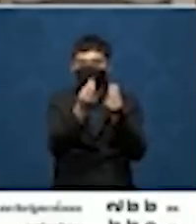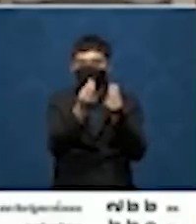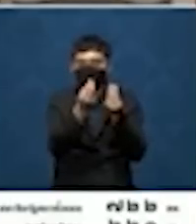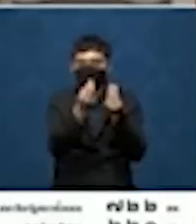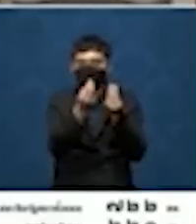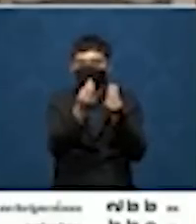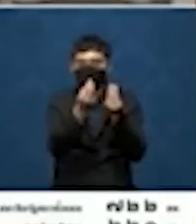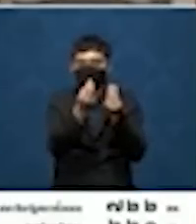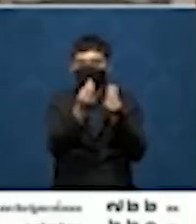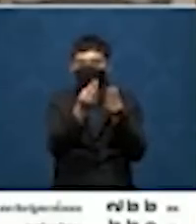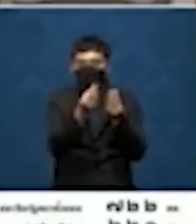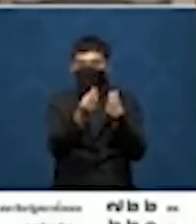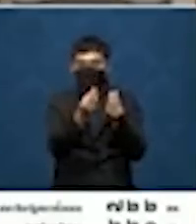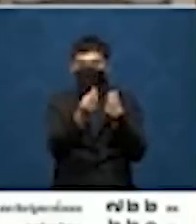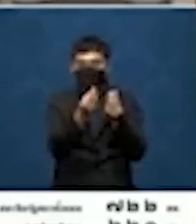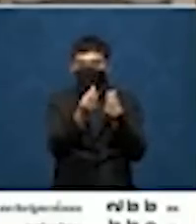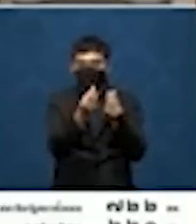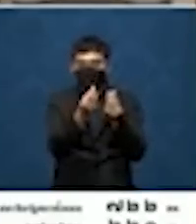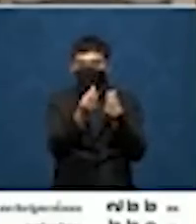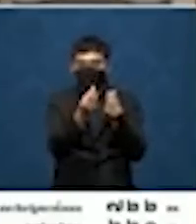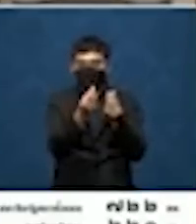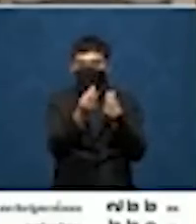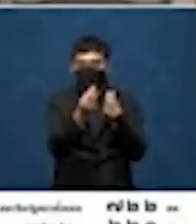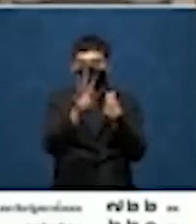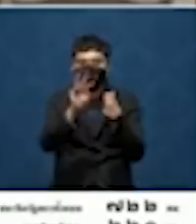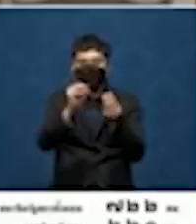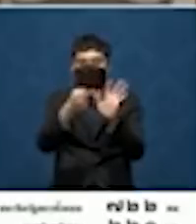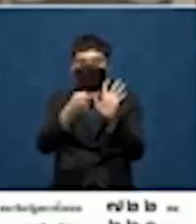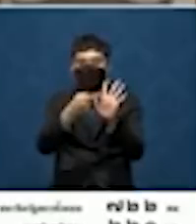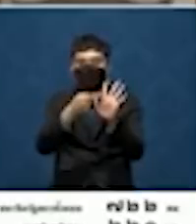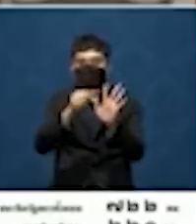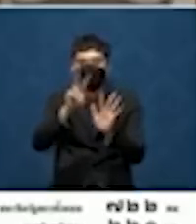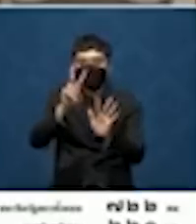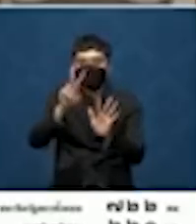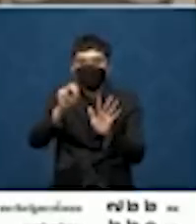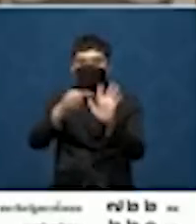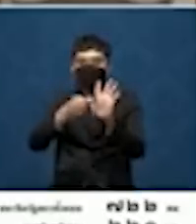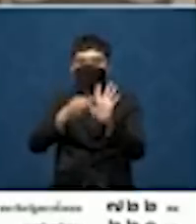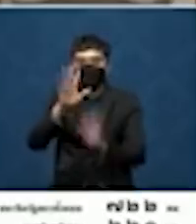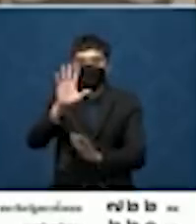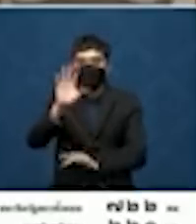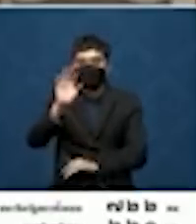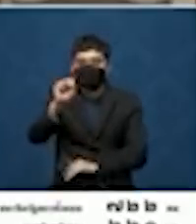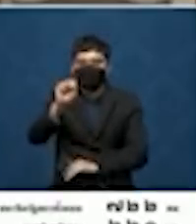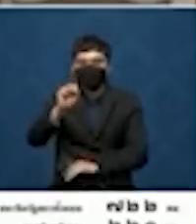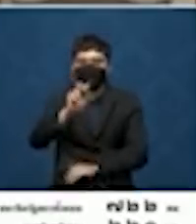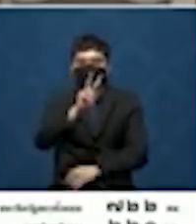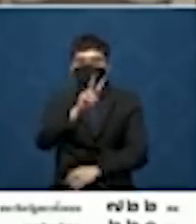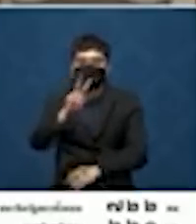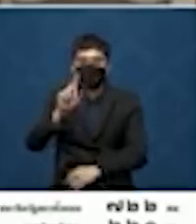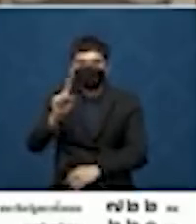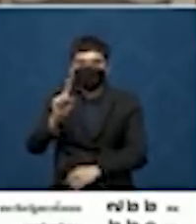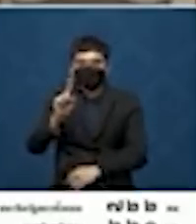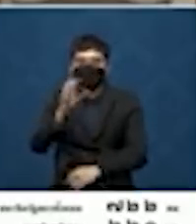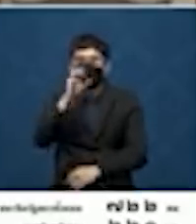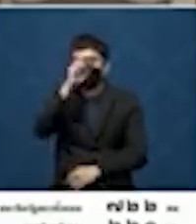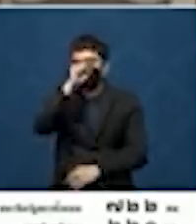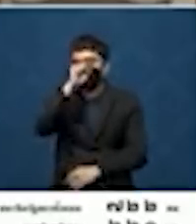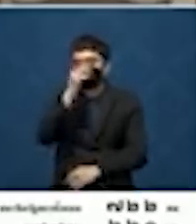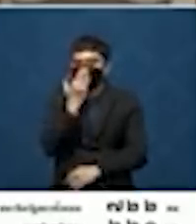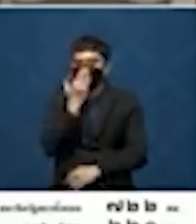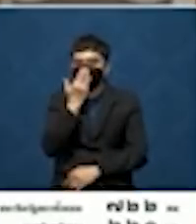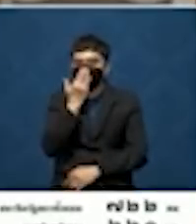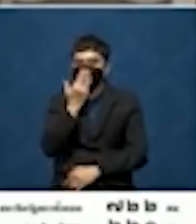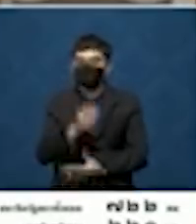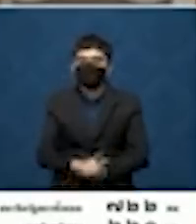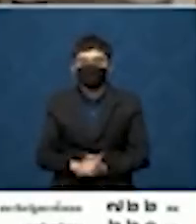บถามท่านมากตอนนี้เพราะว่ากลับมาแล้วแล้วตอนนี้ประเด็นเนี่ยมันเพิ่มมาเยอะเลยนะเมื่อสักครู่